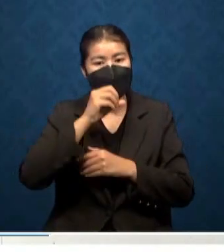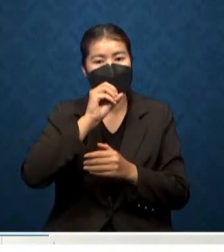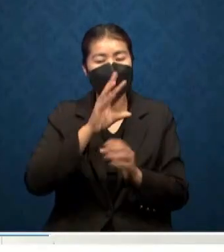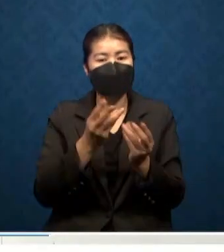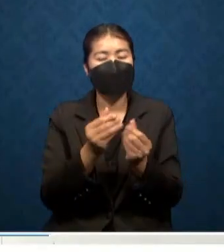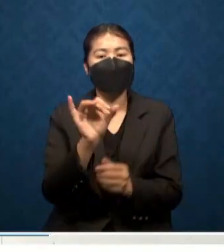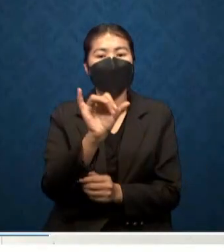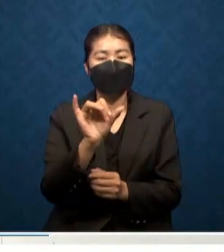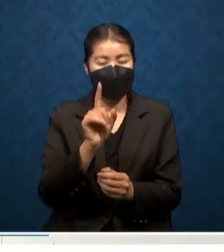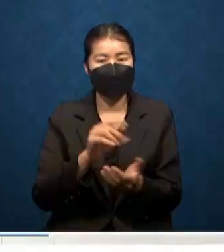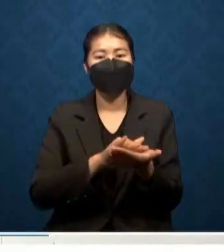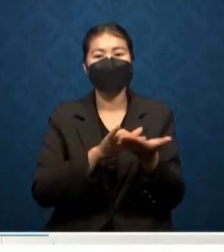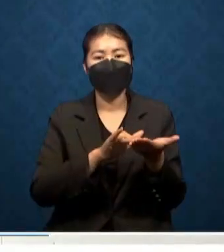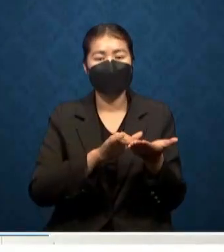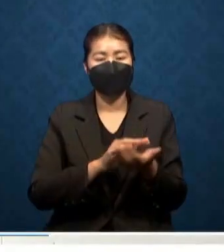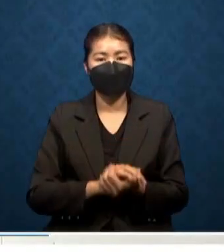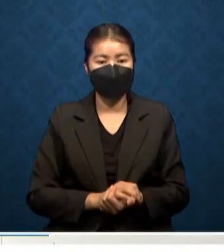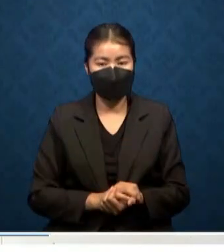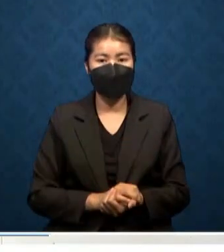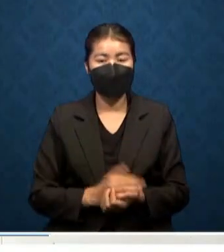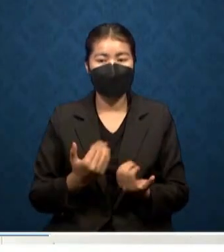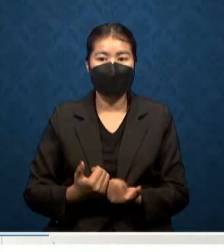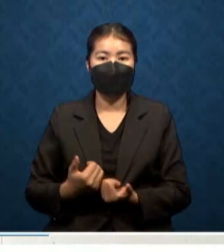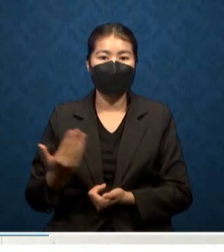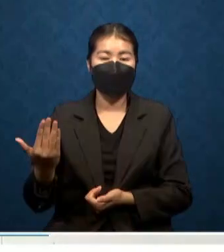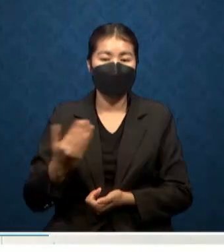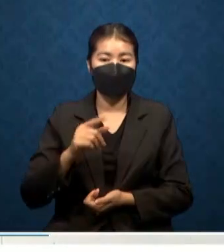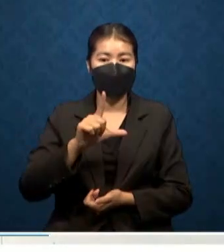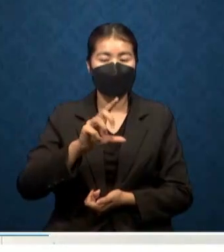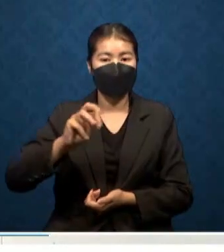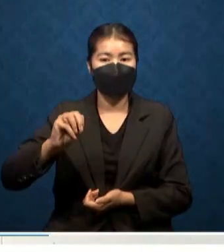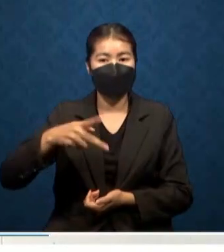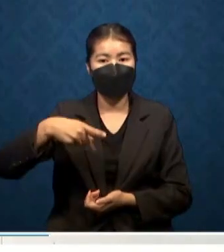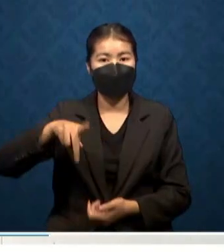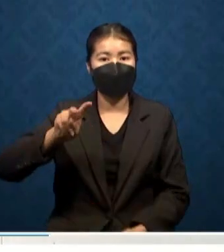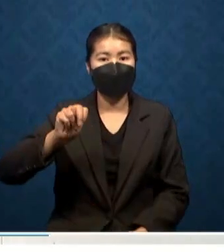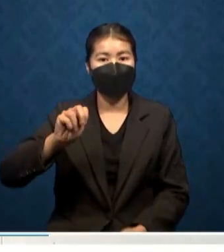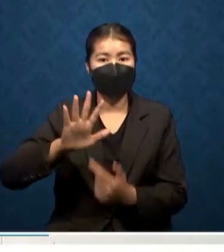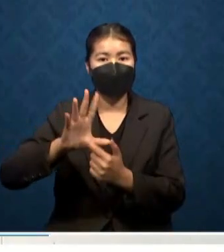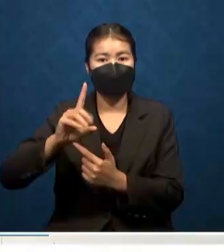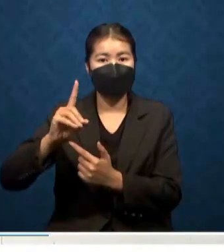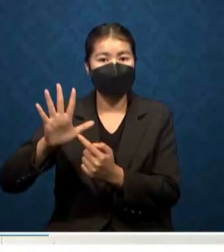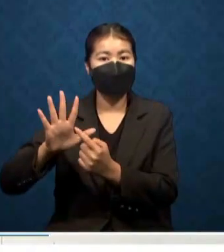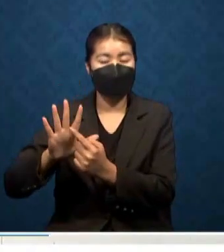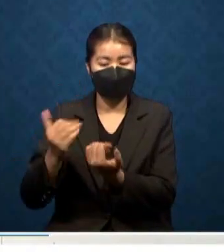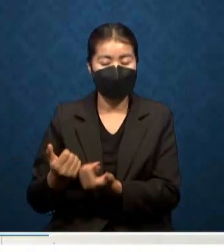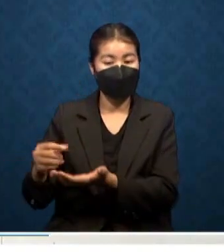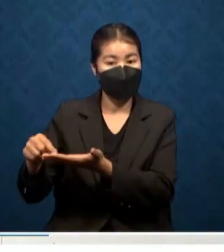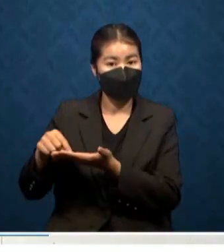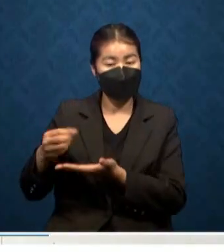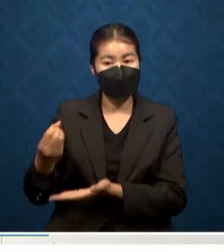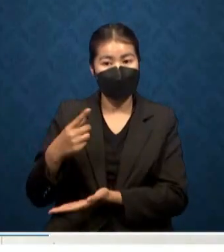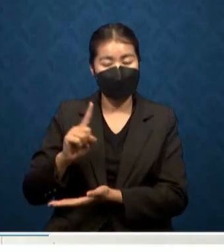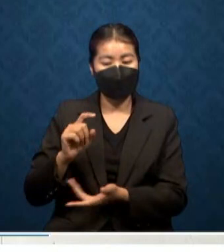ข้อห่วงใยของท่านหม่อมหลวงปนัดดานะครับเป็นปัญหาอย่างที่ท่านว่าจริงๆนะครับเรื่องของการใช้